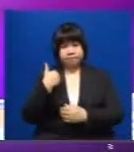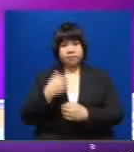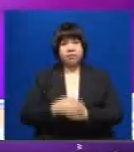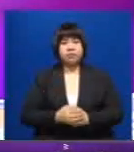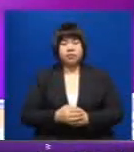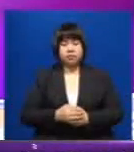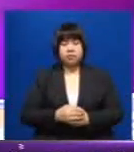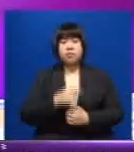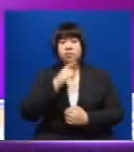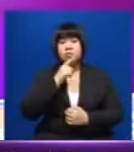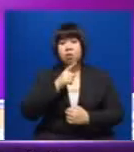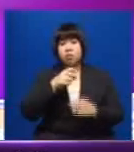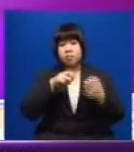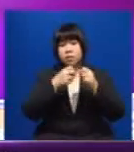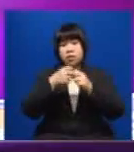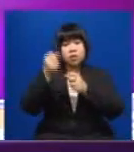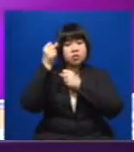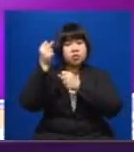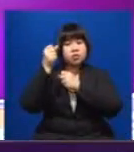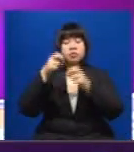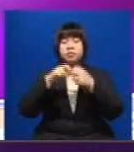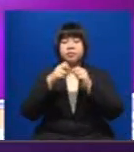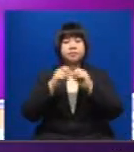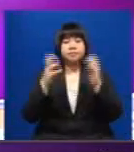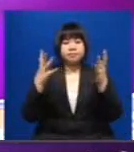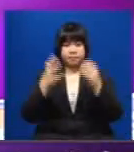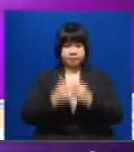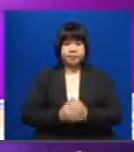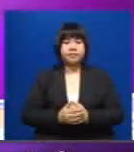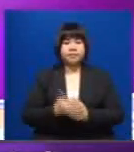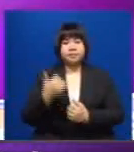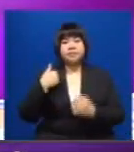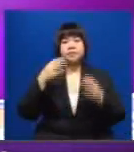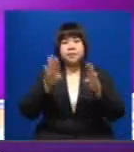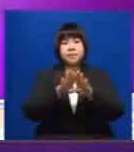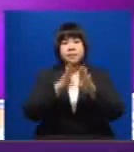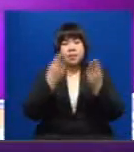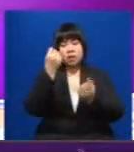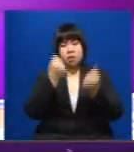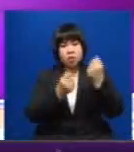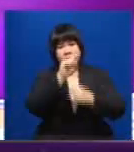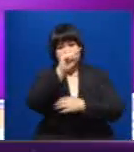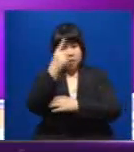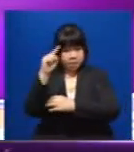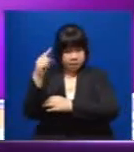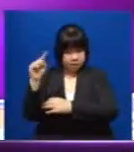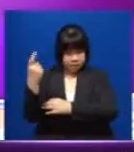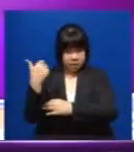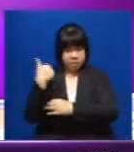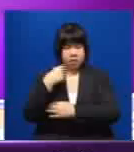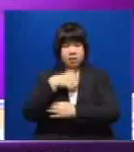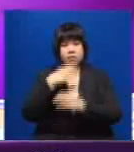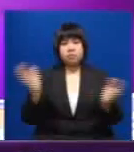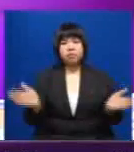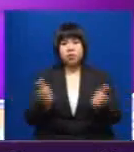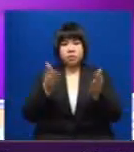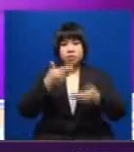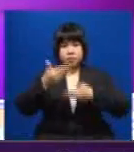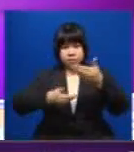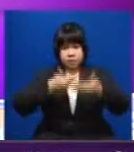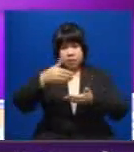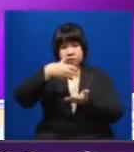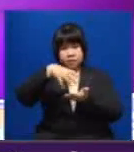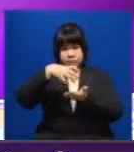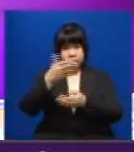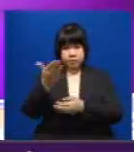ชุมนุมทางการเมืองก็ตามโดยภายในงานมีการเปิดตัวรถยนต์รุ่นใหม่และข้อเสนอพิเศษเพื่อกระตุ้นยอดขายให้มากขึ้นด้วยนะคะติดตาม